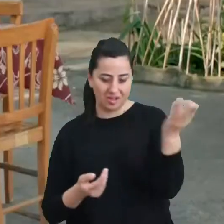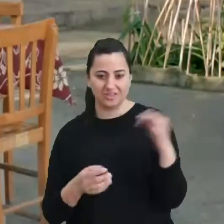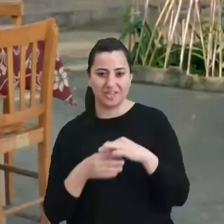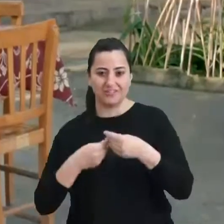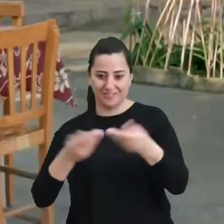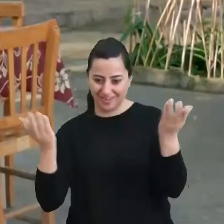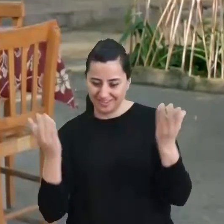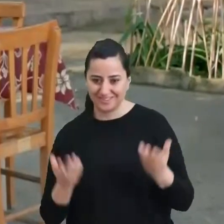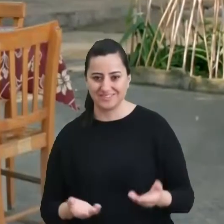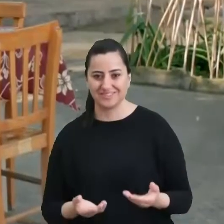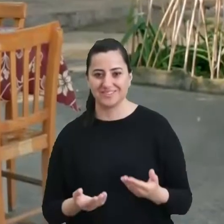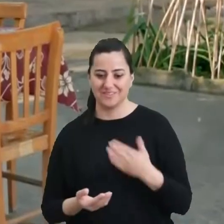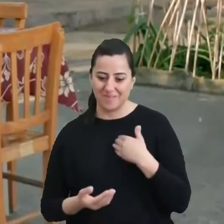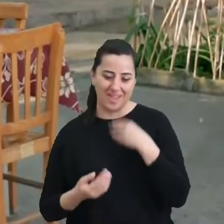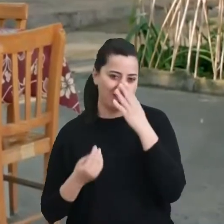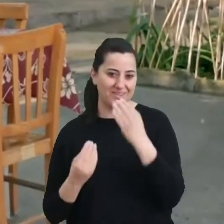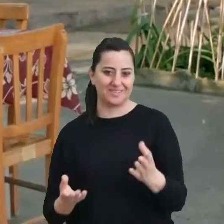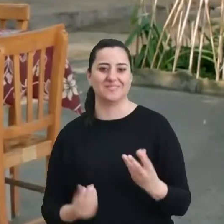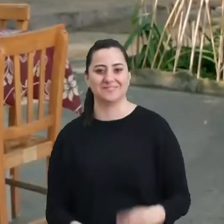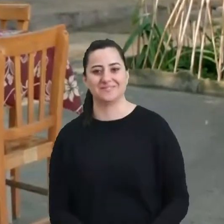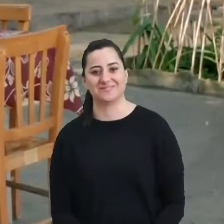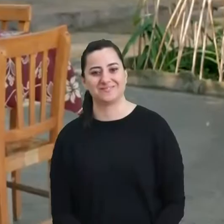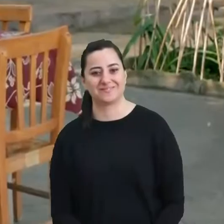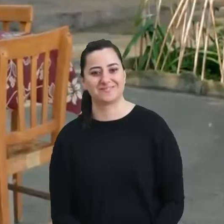öyle bir çayla, benden olsun.